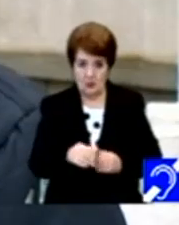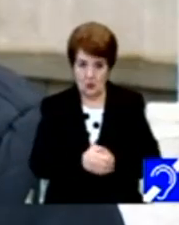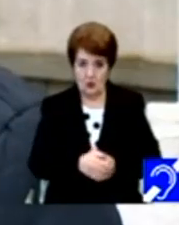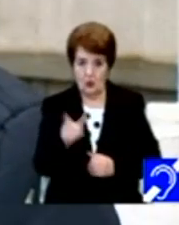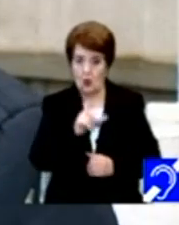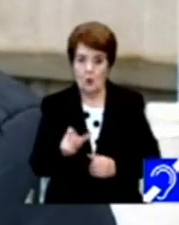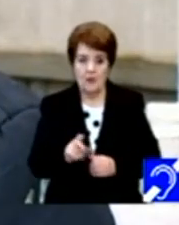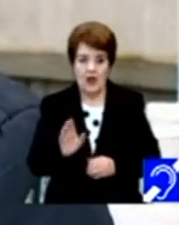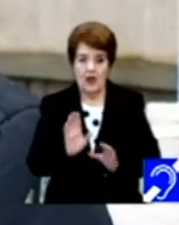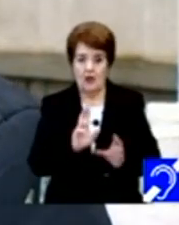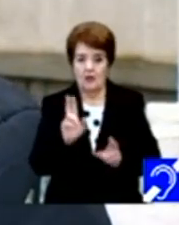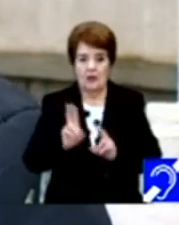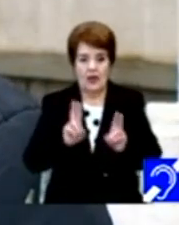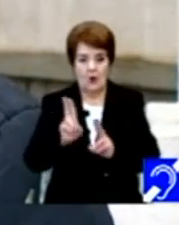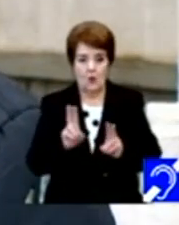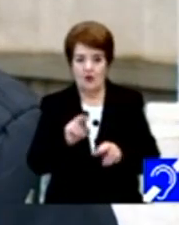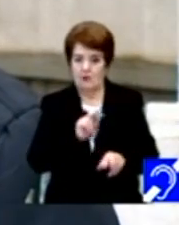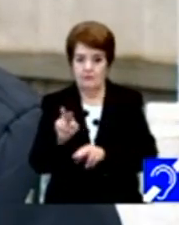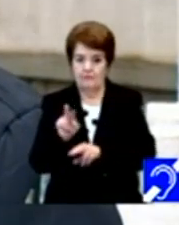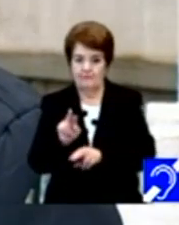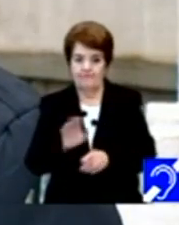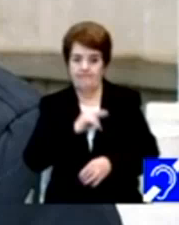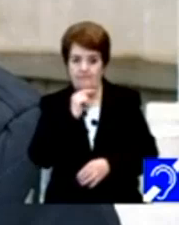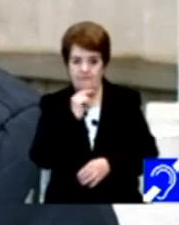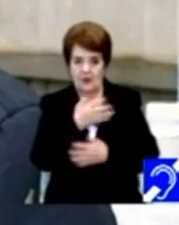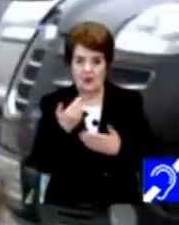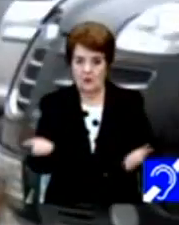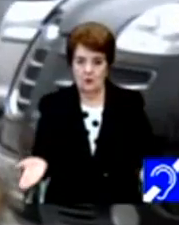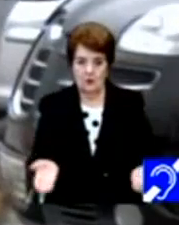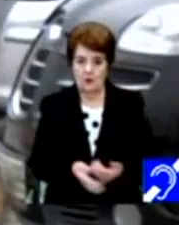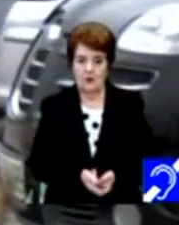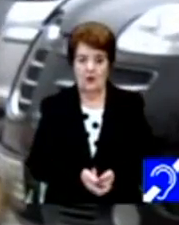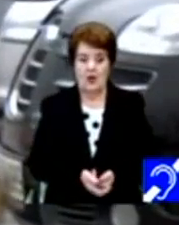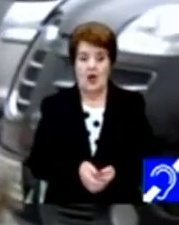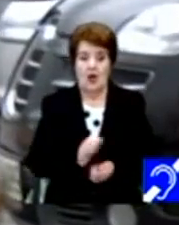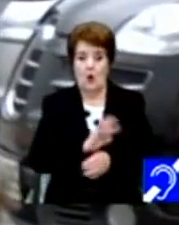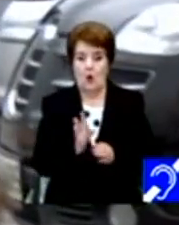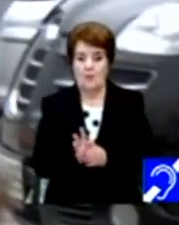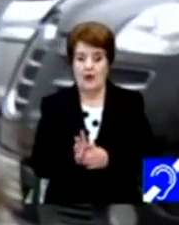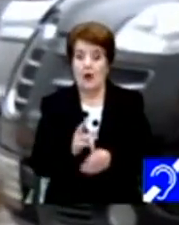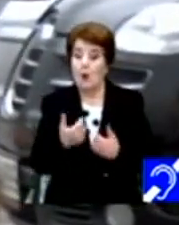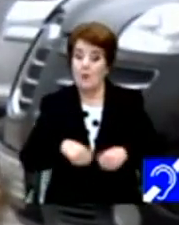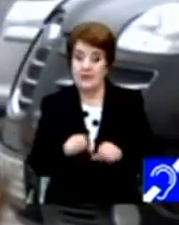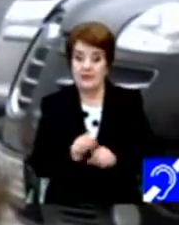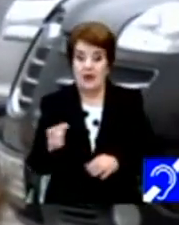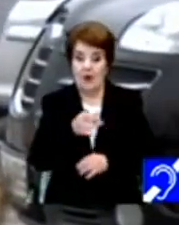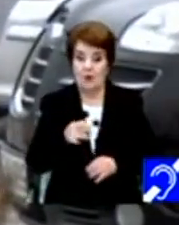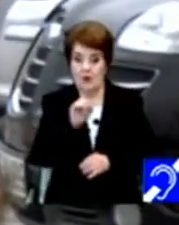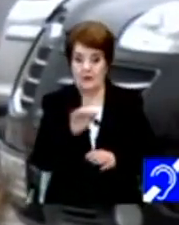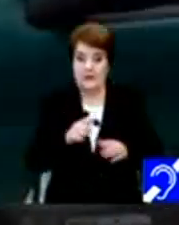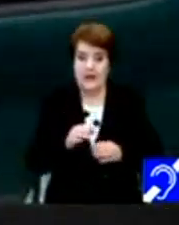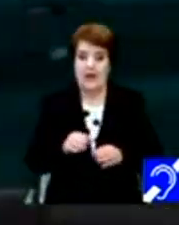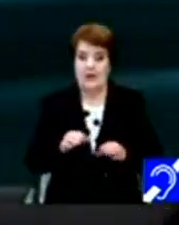Lumea nu păstrează regulile alimentare de profilactică COVID-ului. Comisia Raională de Sănătate Publică din Soroca